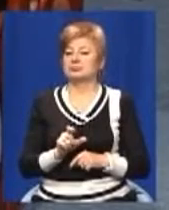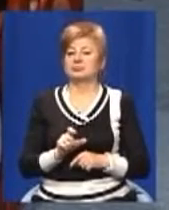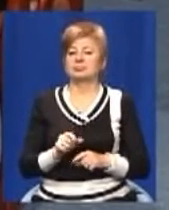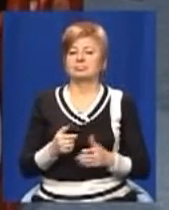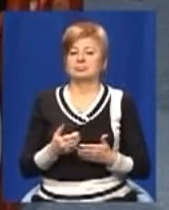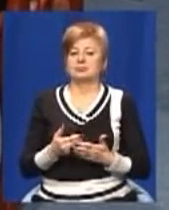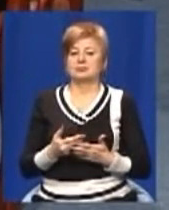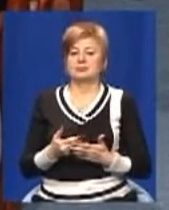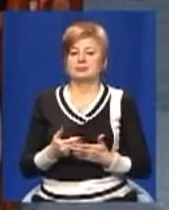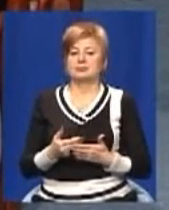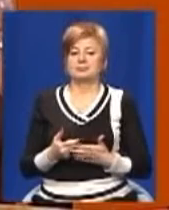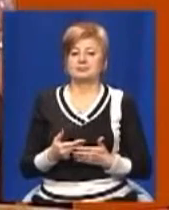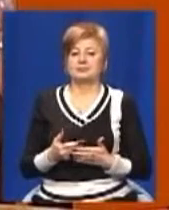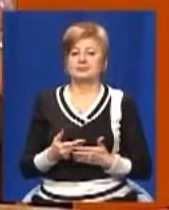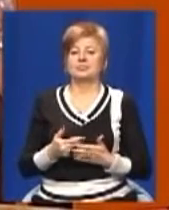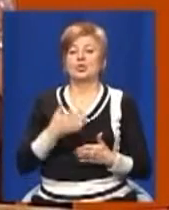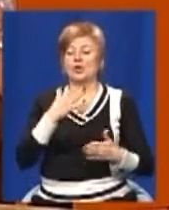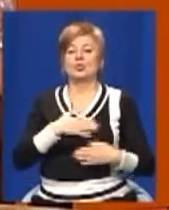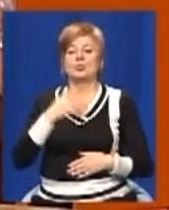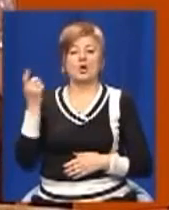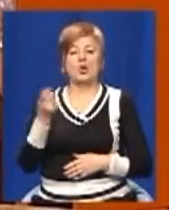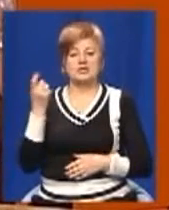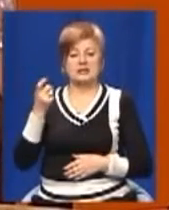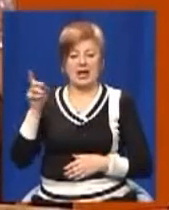вирішує своїх хазяїнів.